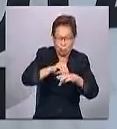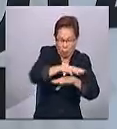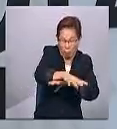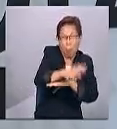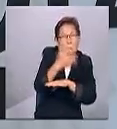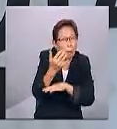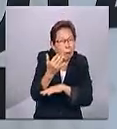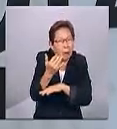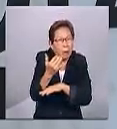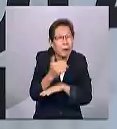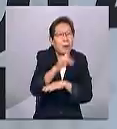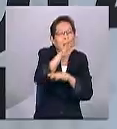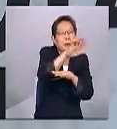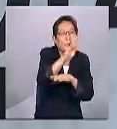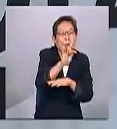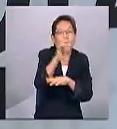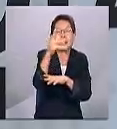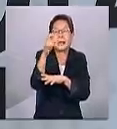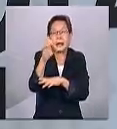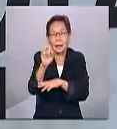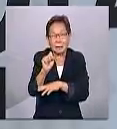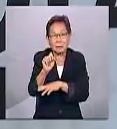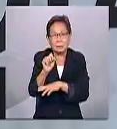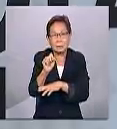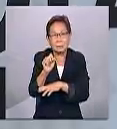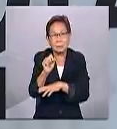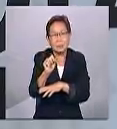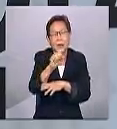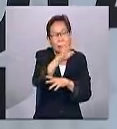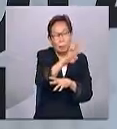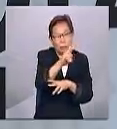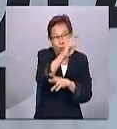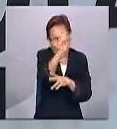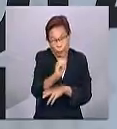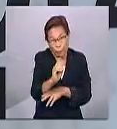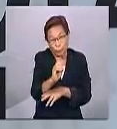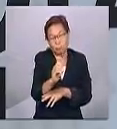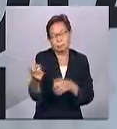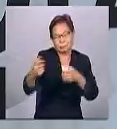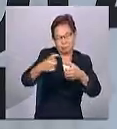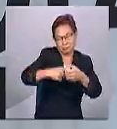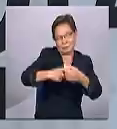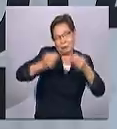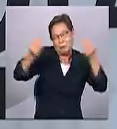adalah 58 kes, iaitu 42%